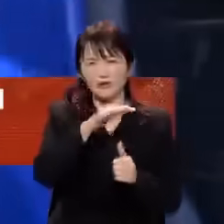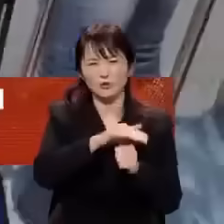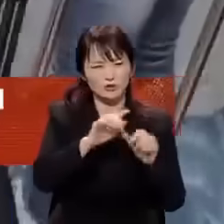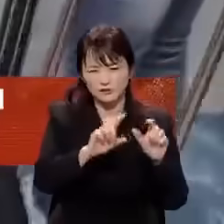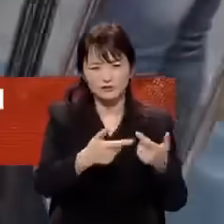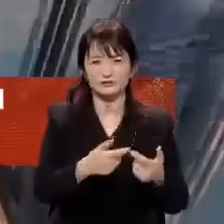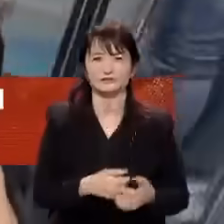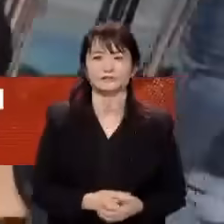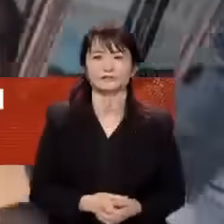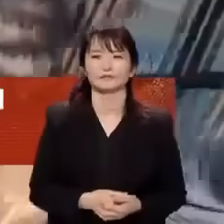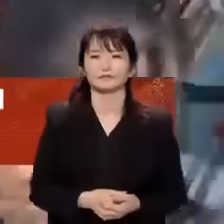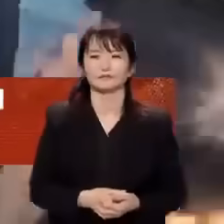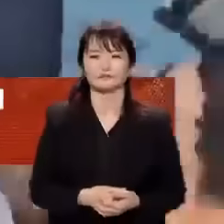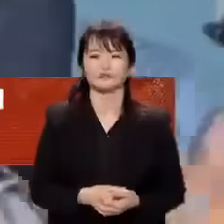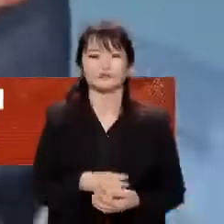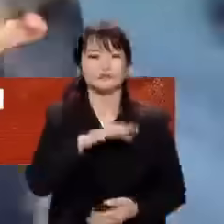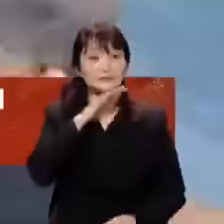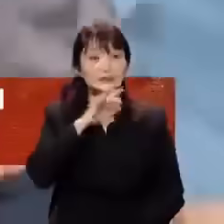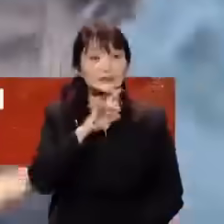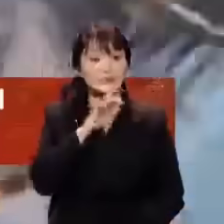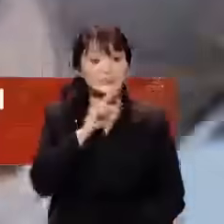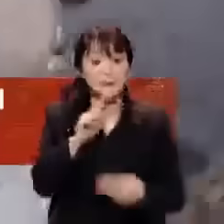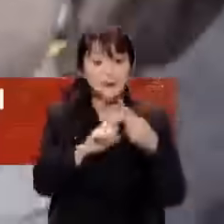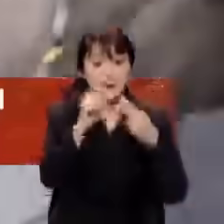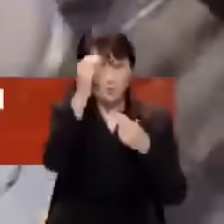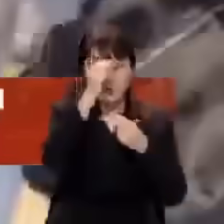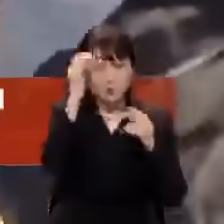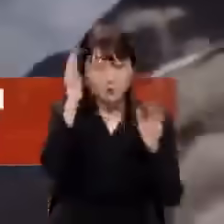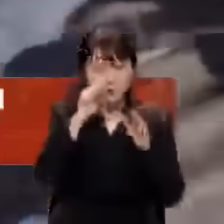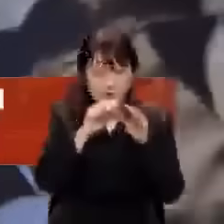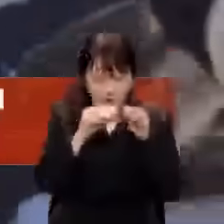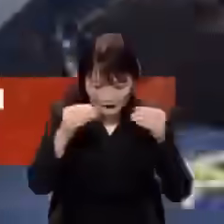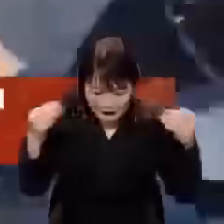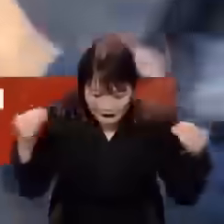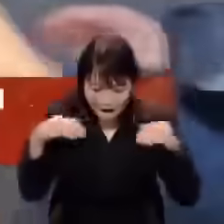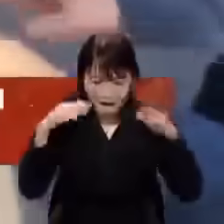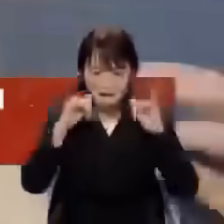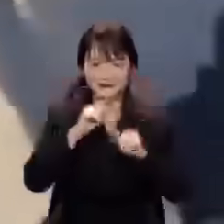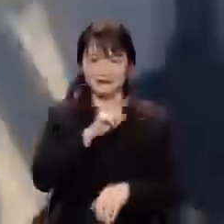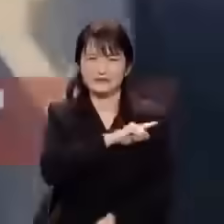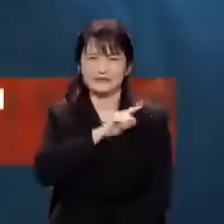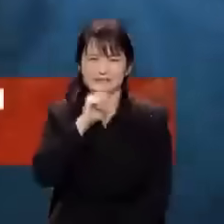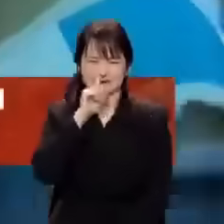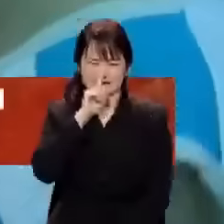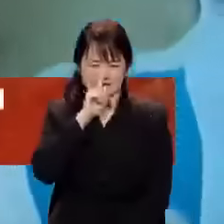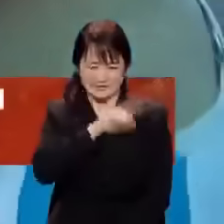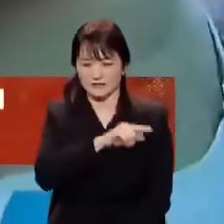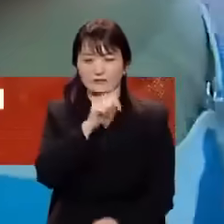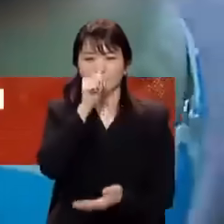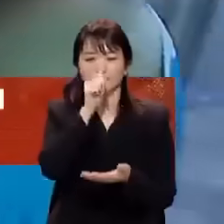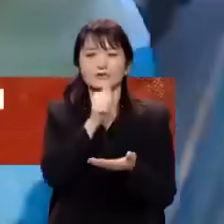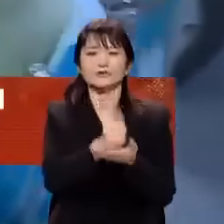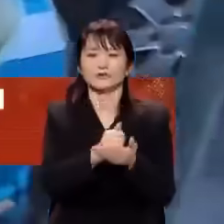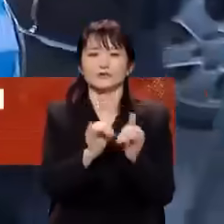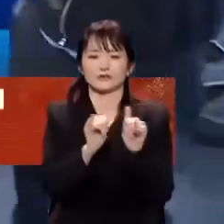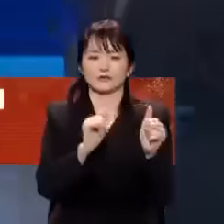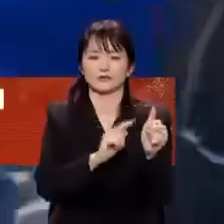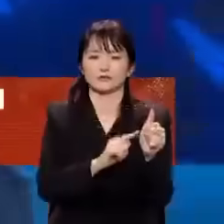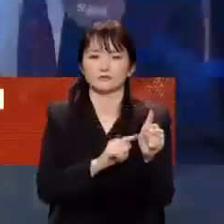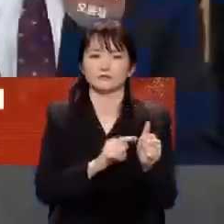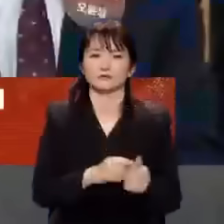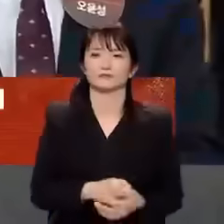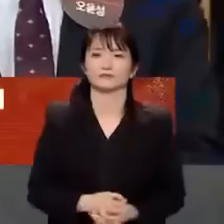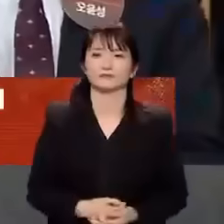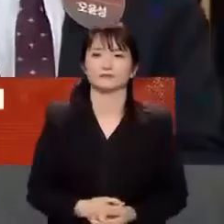나이만 그 청소년이 성인 중에서 아주 악질 범죄 뺨을 치는 그런 그 범행을 갖다 한 것이거든요